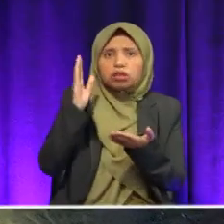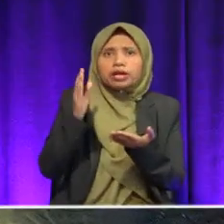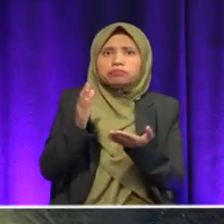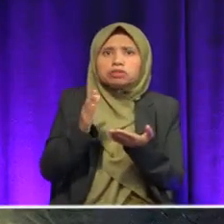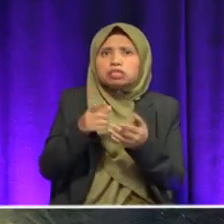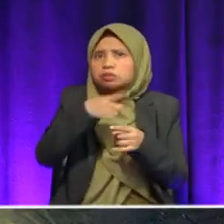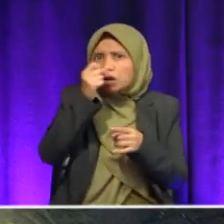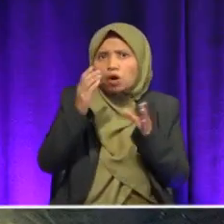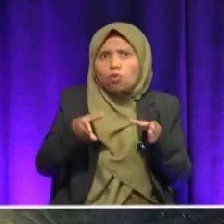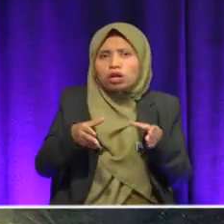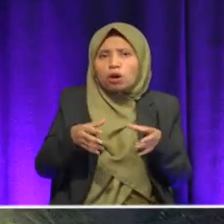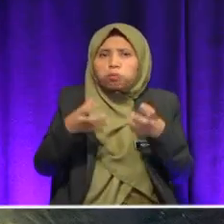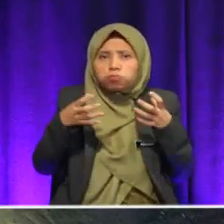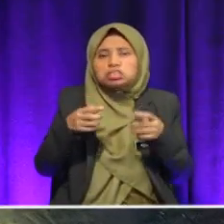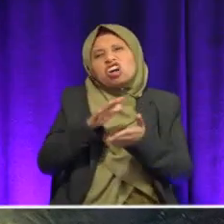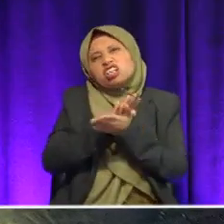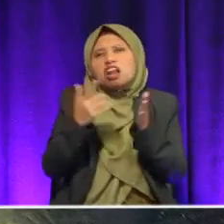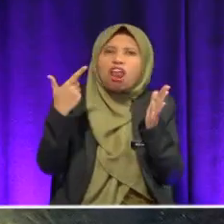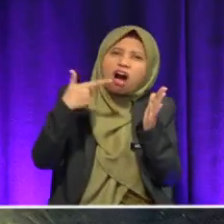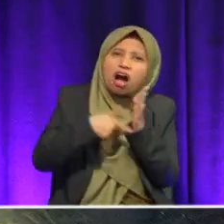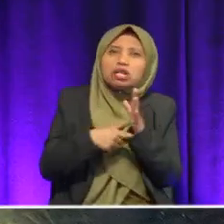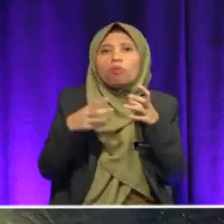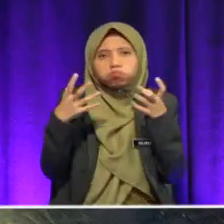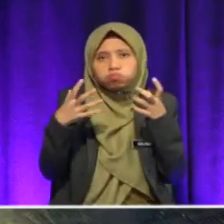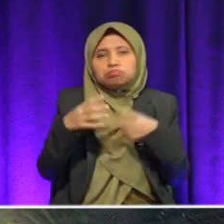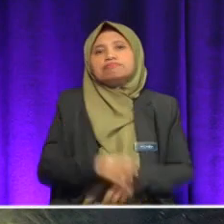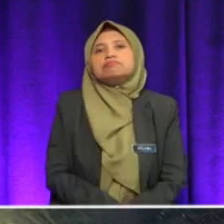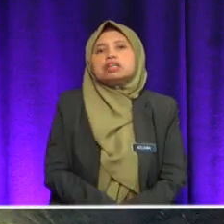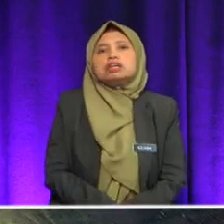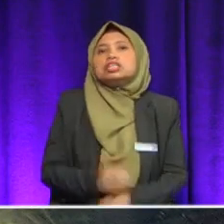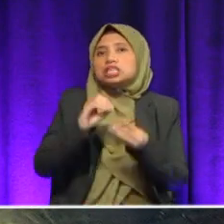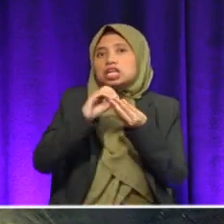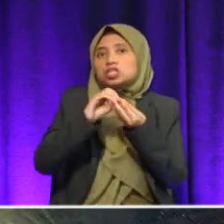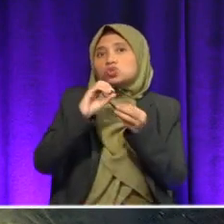soal dan satu Nisa pun tak jawab Siapa yang ingin mencoba